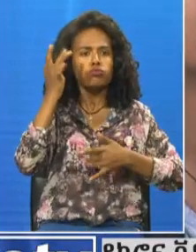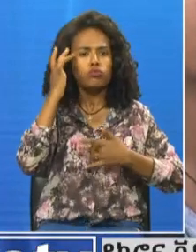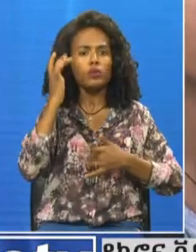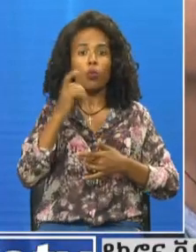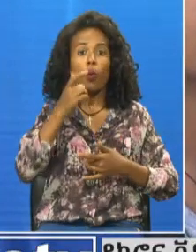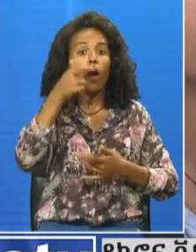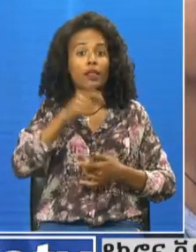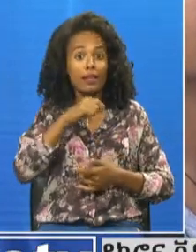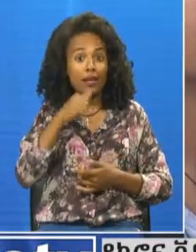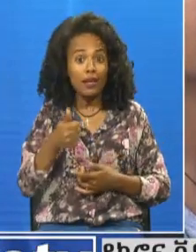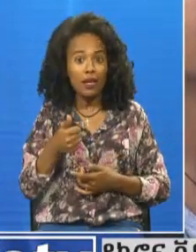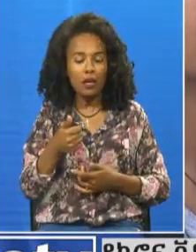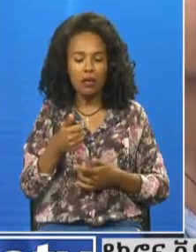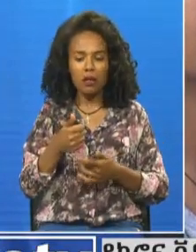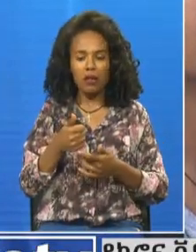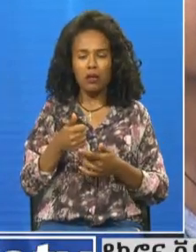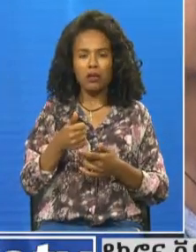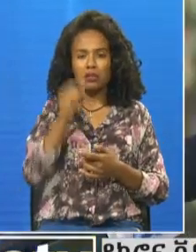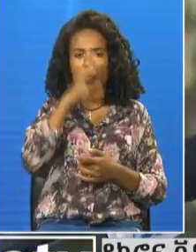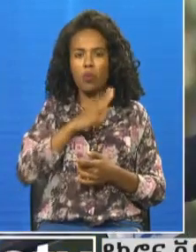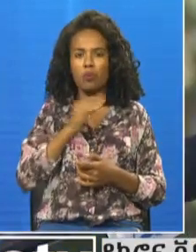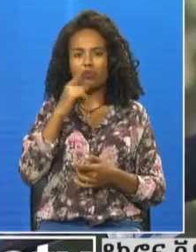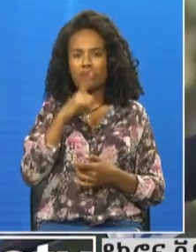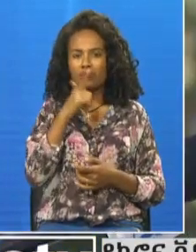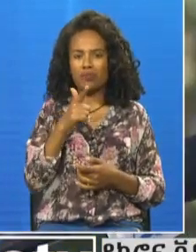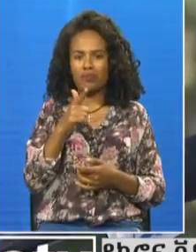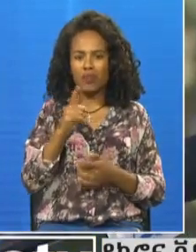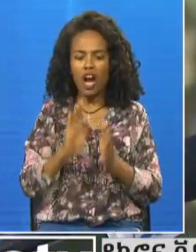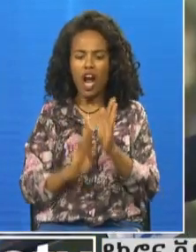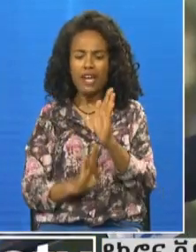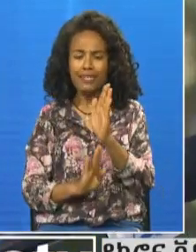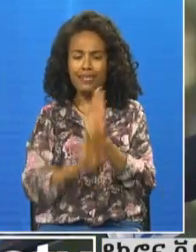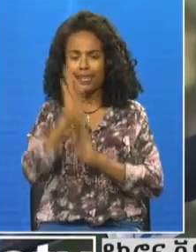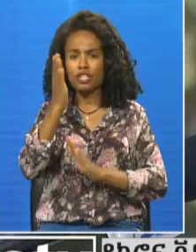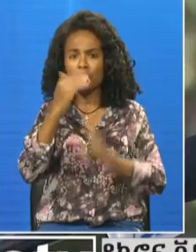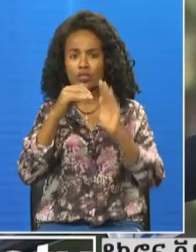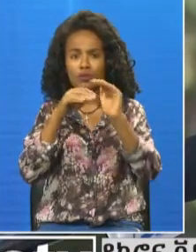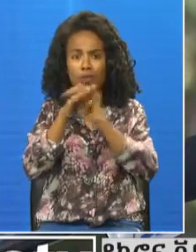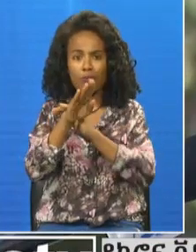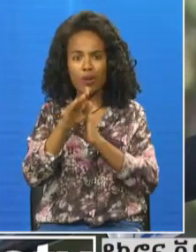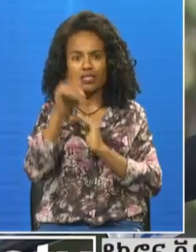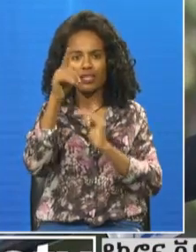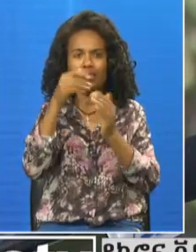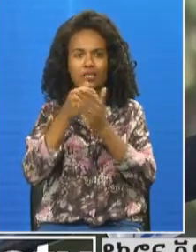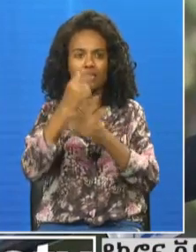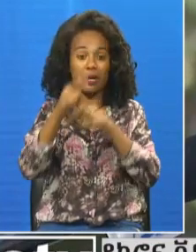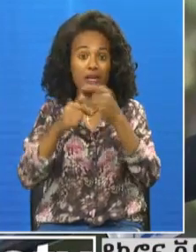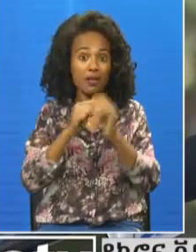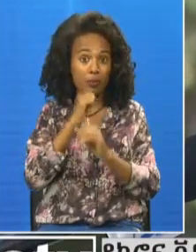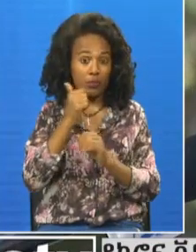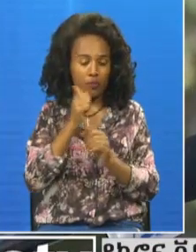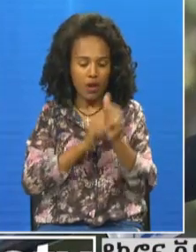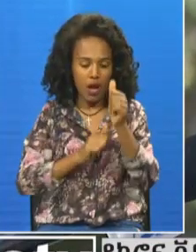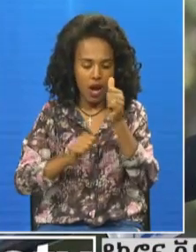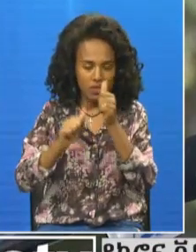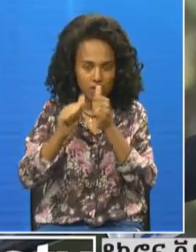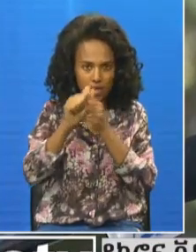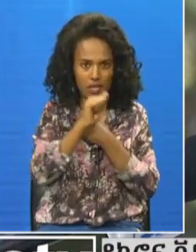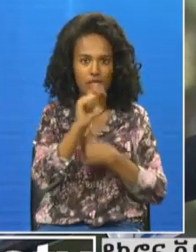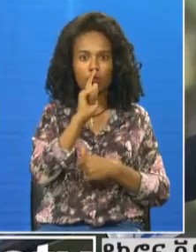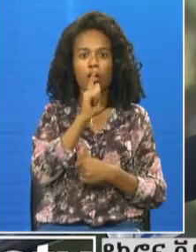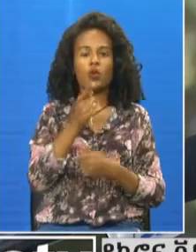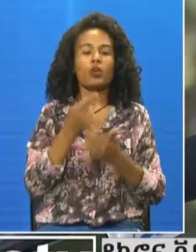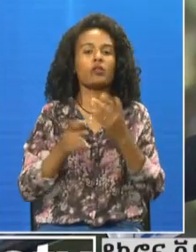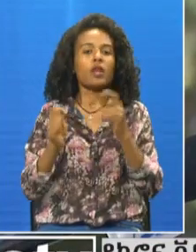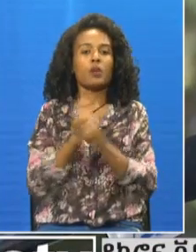ከቤቴ መዋል ይችላል። አይ ዛሬ መሄድ ይኖርብኛል። ነገር ግን ምን ሰዓት ነው ሰው የሚበዛበት የማይበዛበት የት ነው? በደጅ